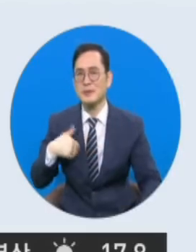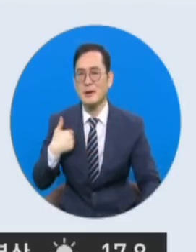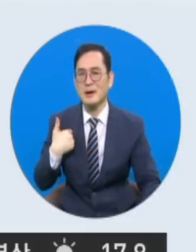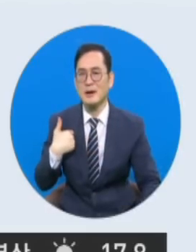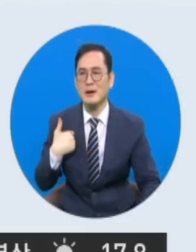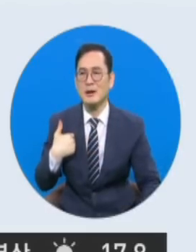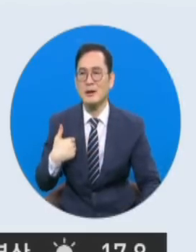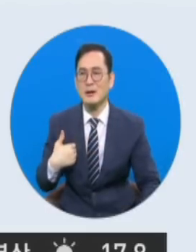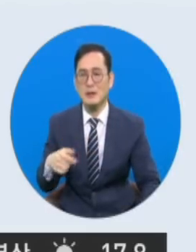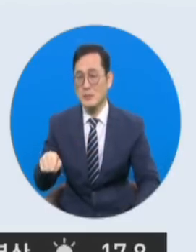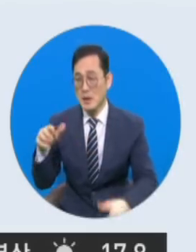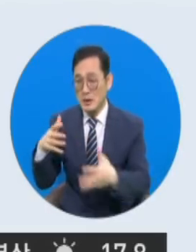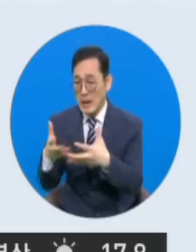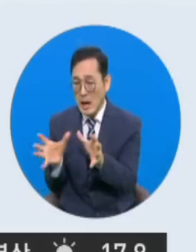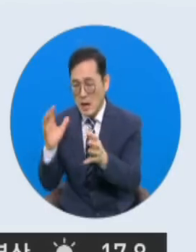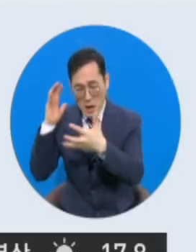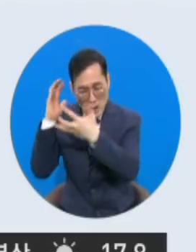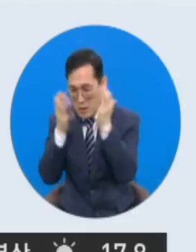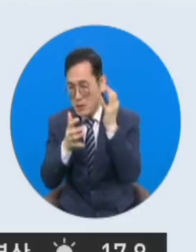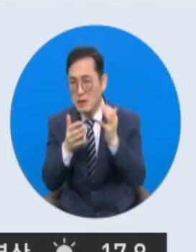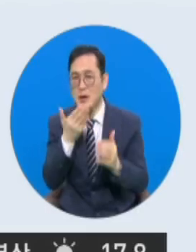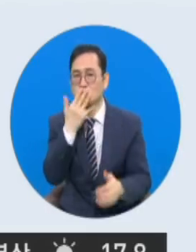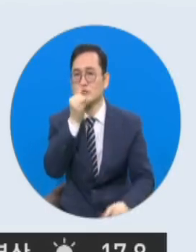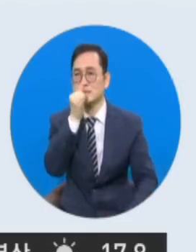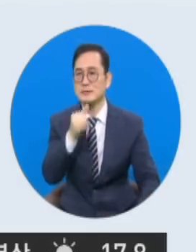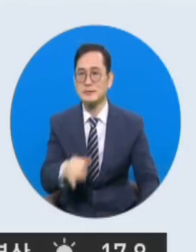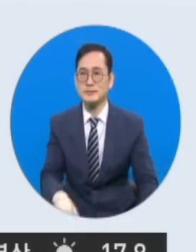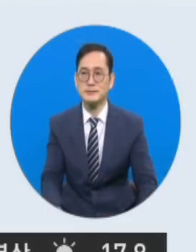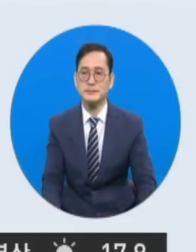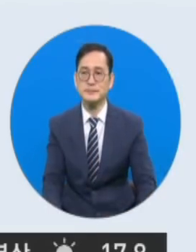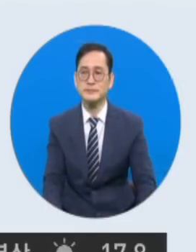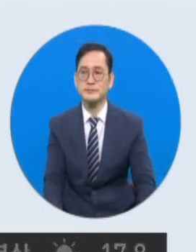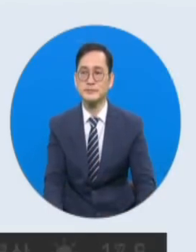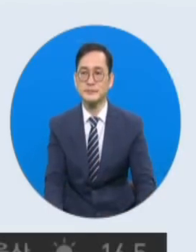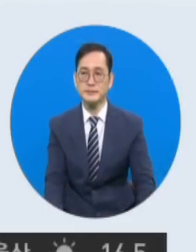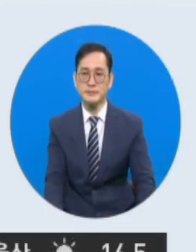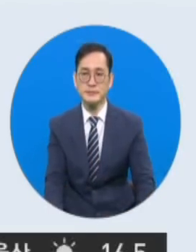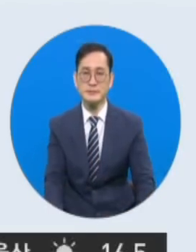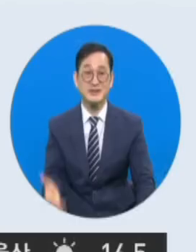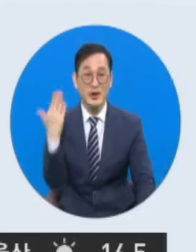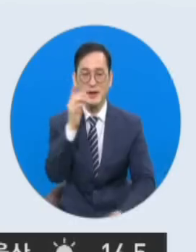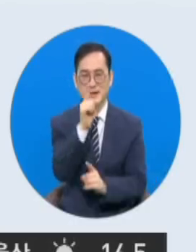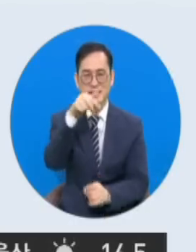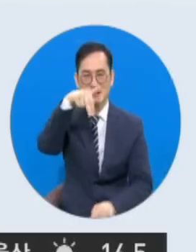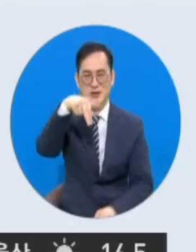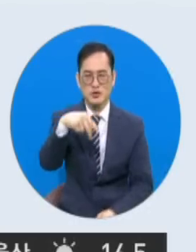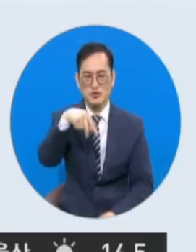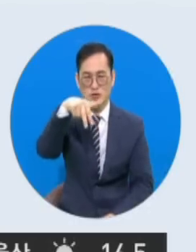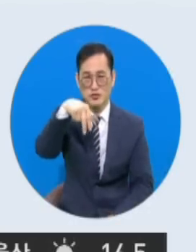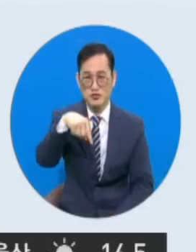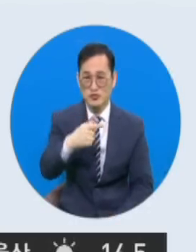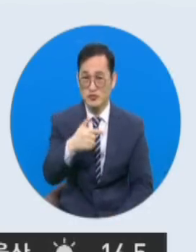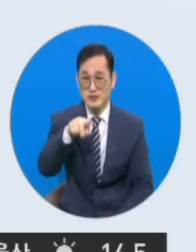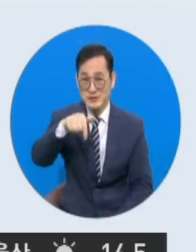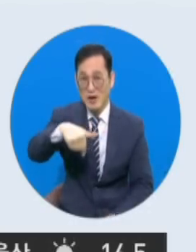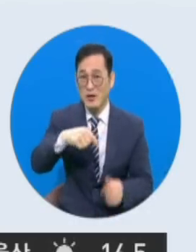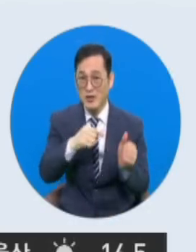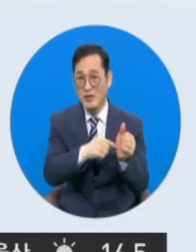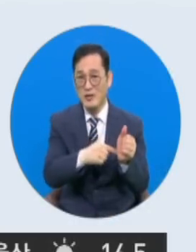김수경 교수님 요거를 우리는 한번 봐왔죠 이준석 전 대표가